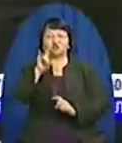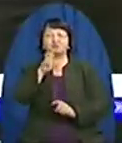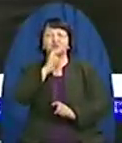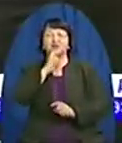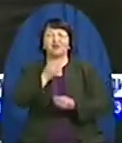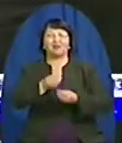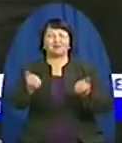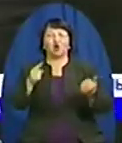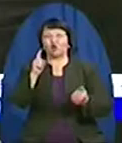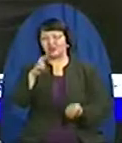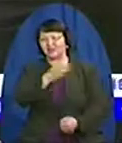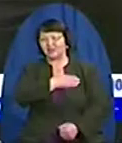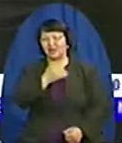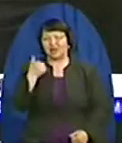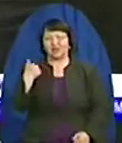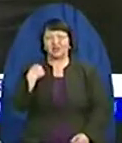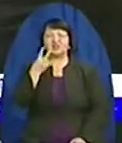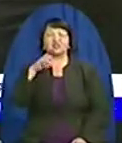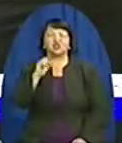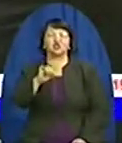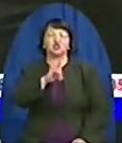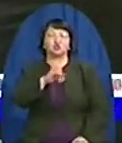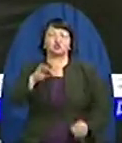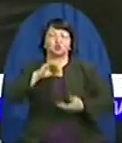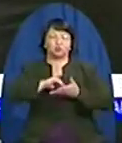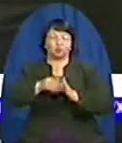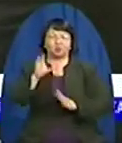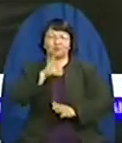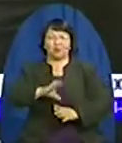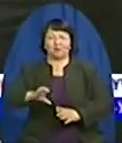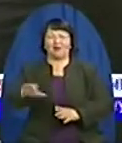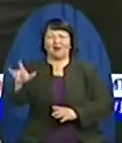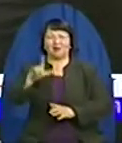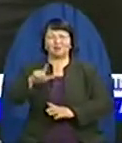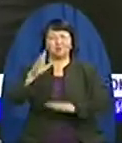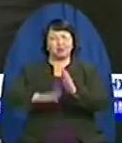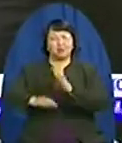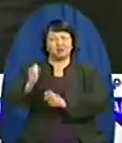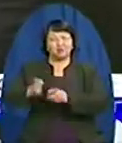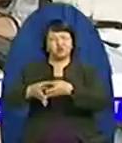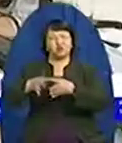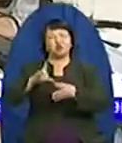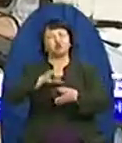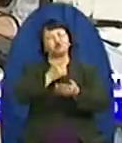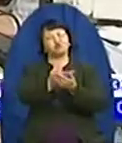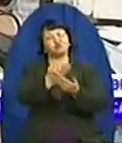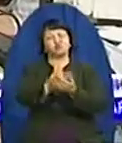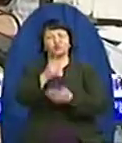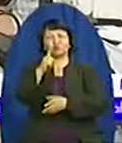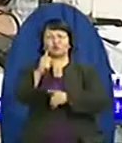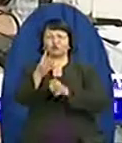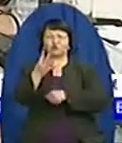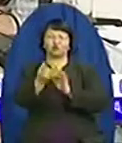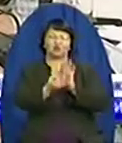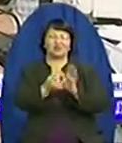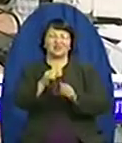Хотын даргын захирамжийн дагуу нийслэлийн ерөнхий төлөвлөгөөний газарт барилга барих зөвшөөрөл хүссэн 147 иргэн аж ахуй